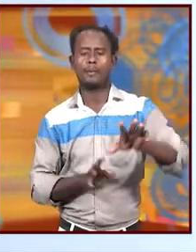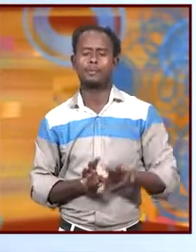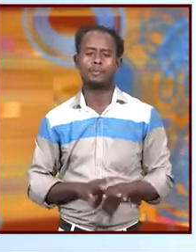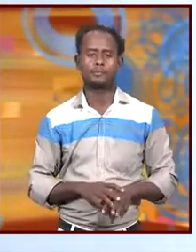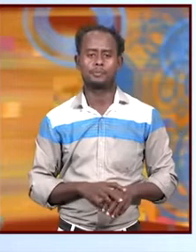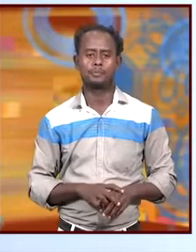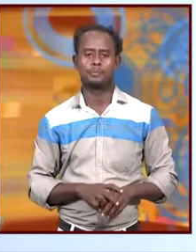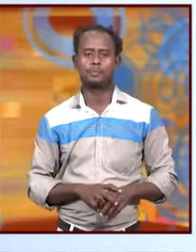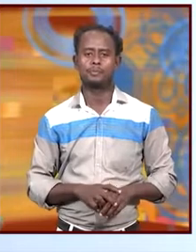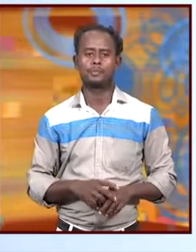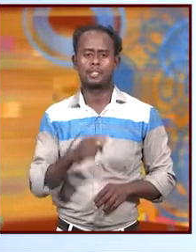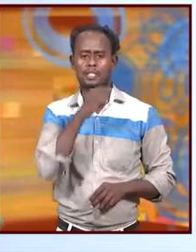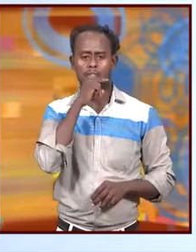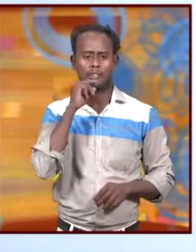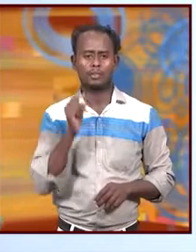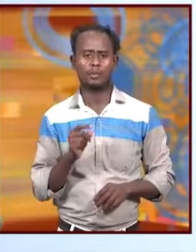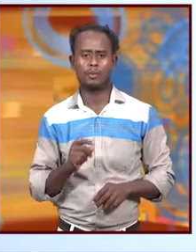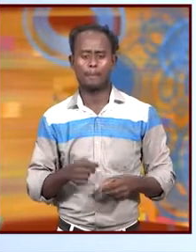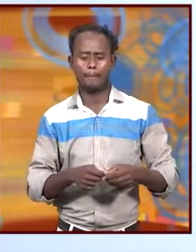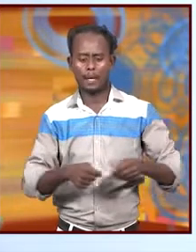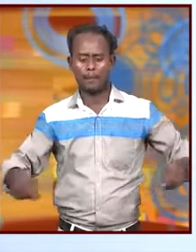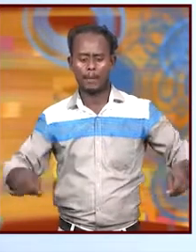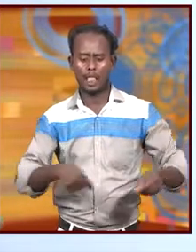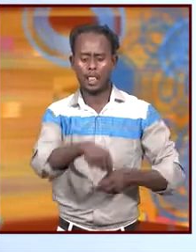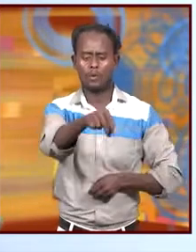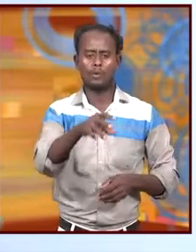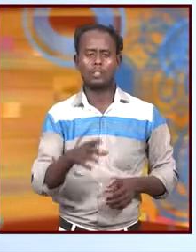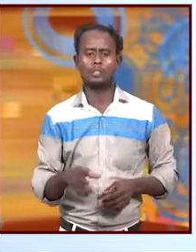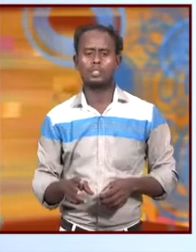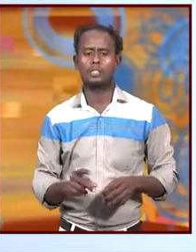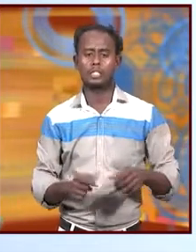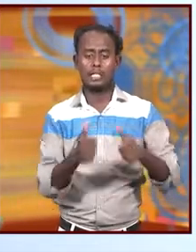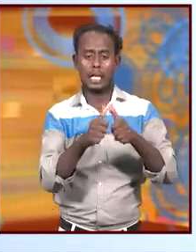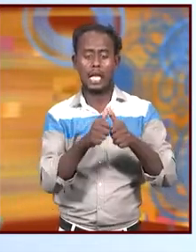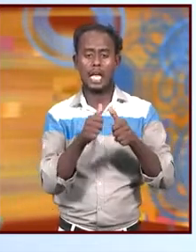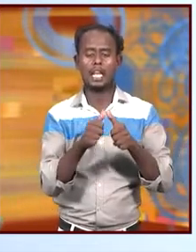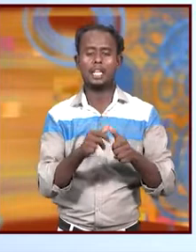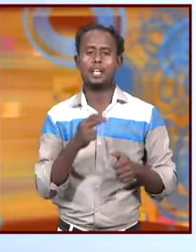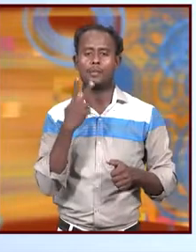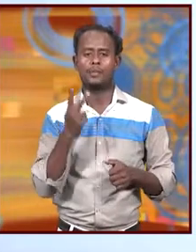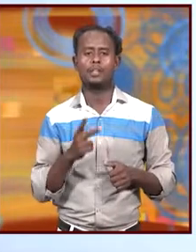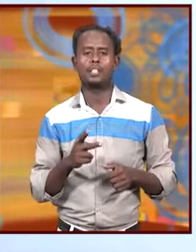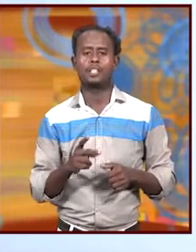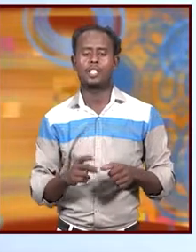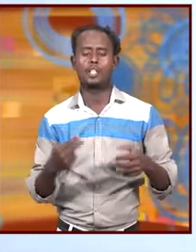ஆக செவ்வகத்தினுடைய பரப்பளவு என்பது, அதாவது ஏரியா ஆஃப் த ரெக்டாங்கிள்,